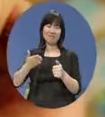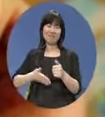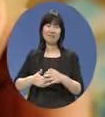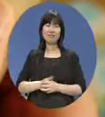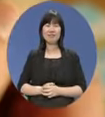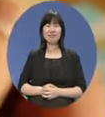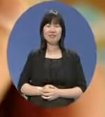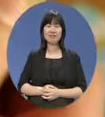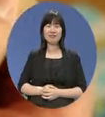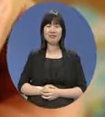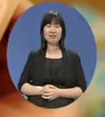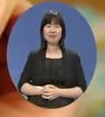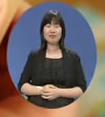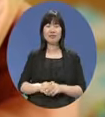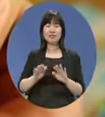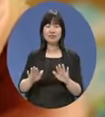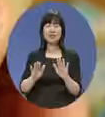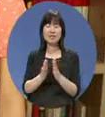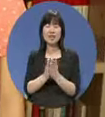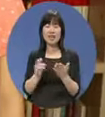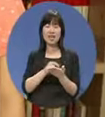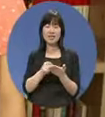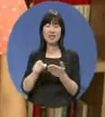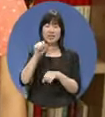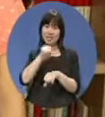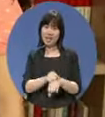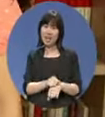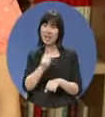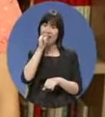우리 예인이는 책 소리 내서 읽기를 참 잘했어요.